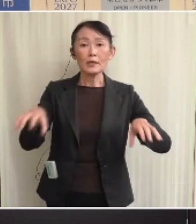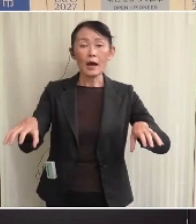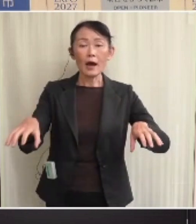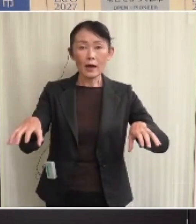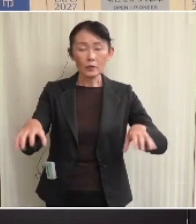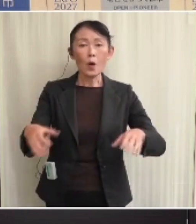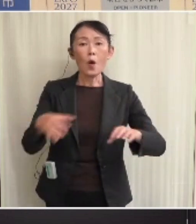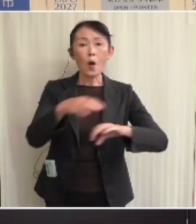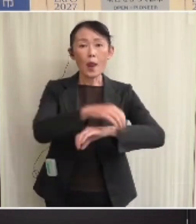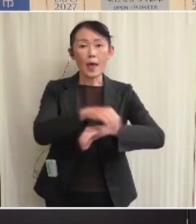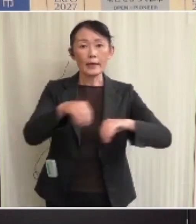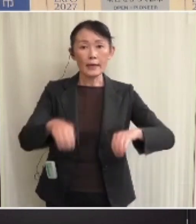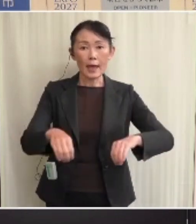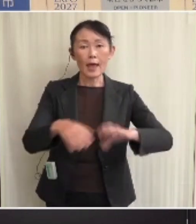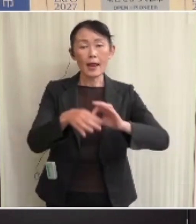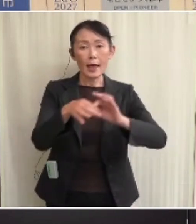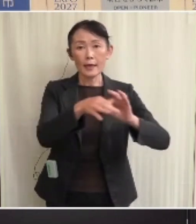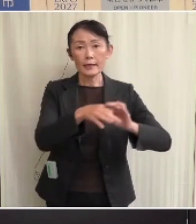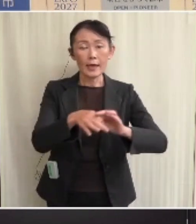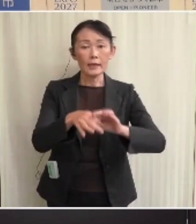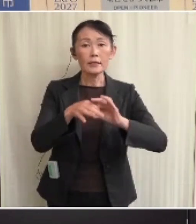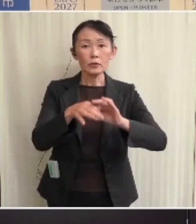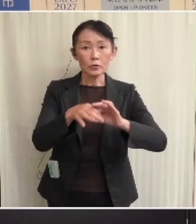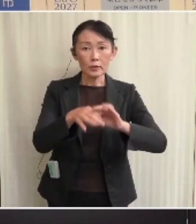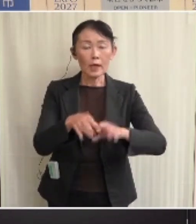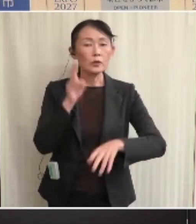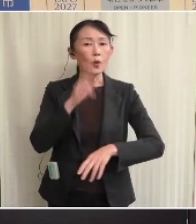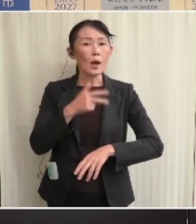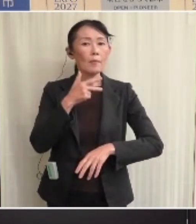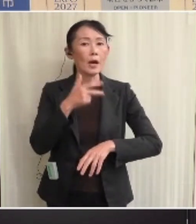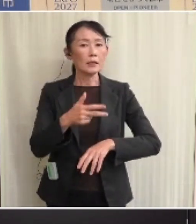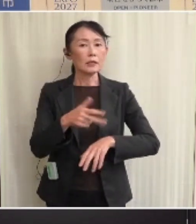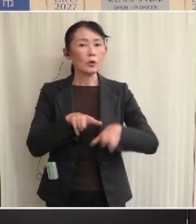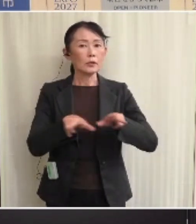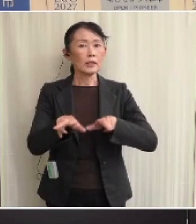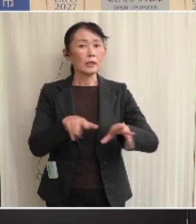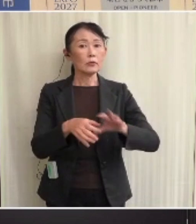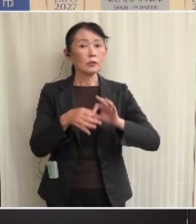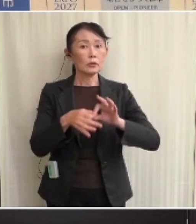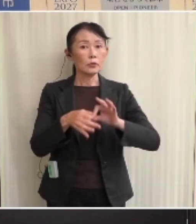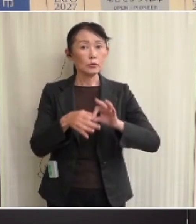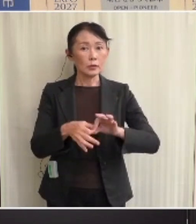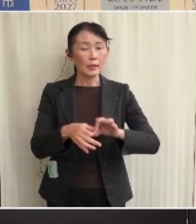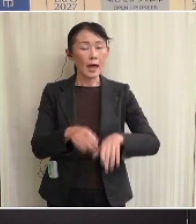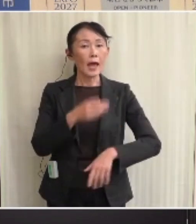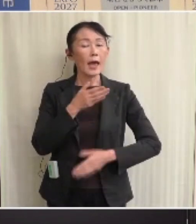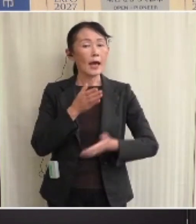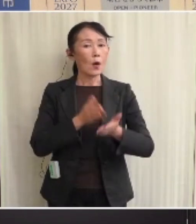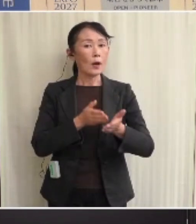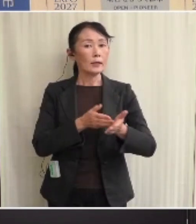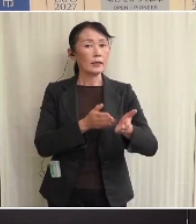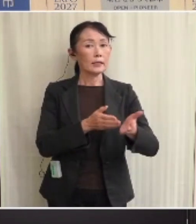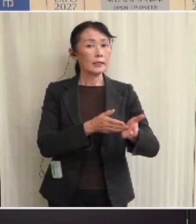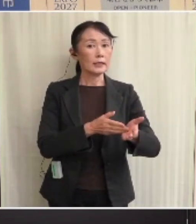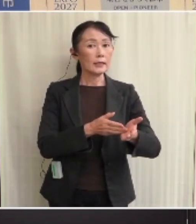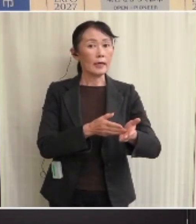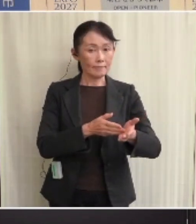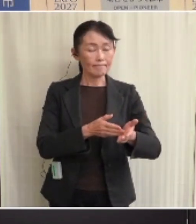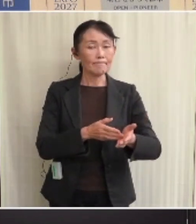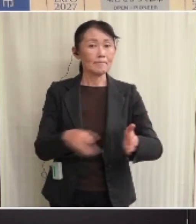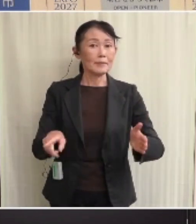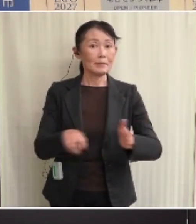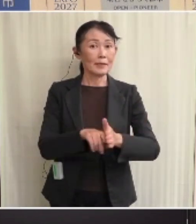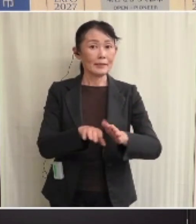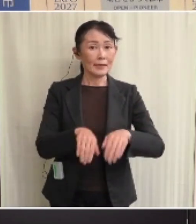関してですね、横浜の施策についてアピールをして、来たところで、あります